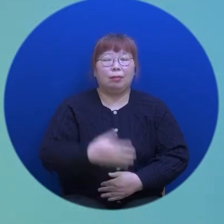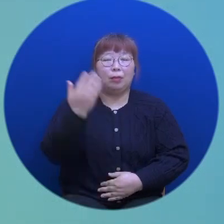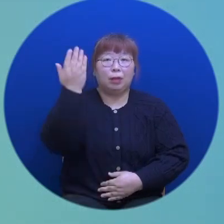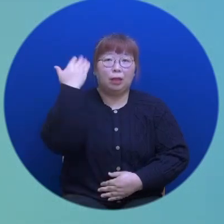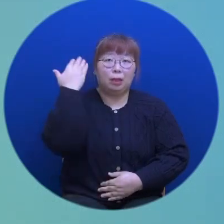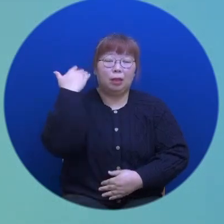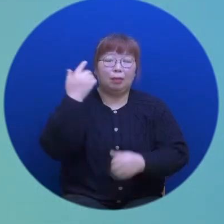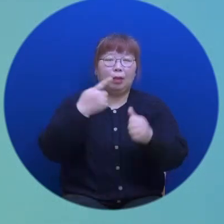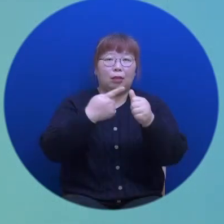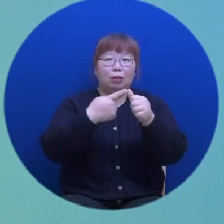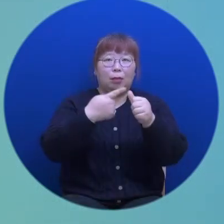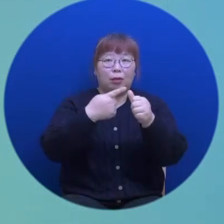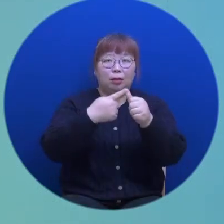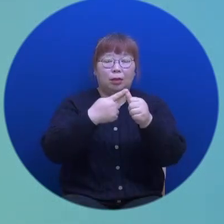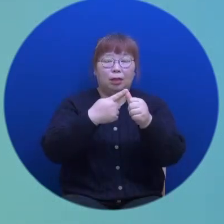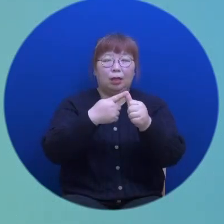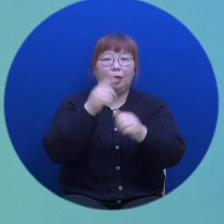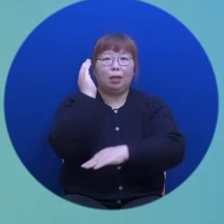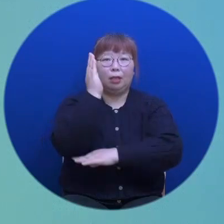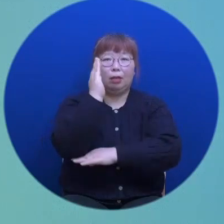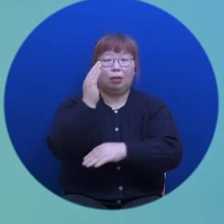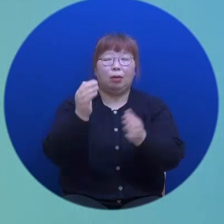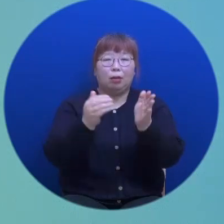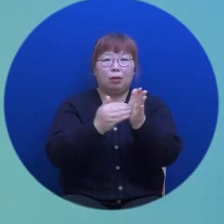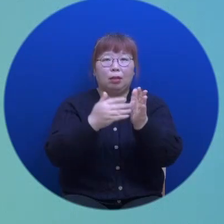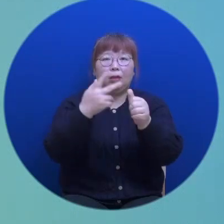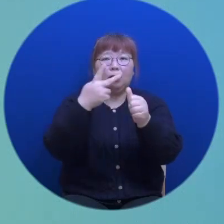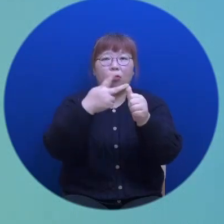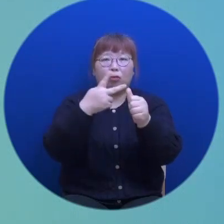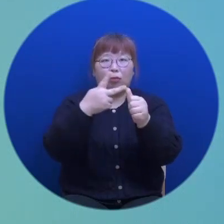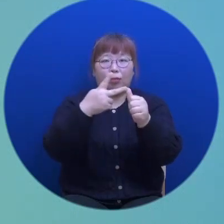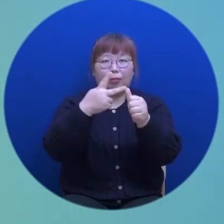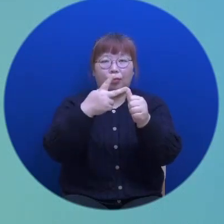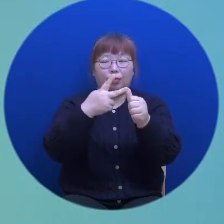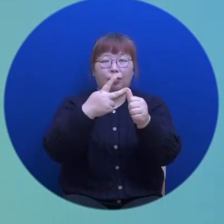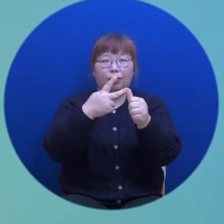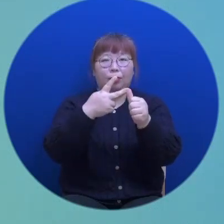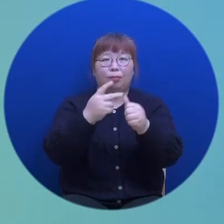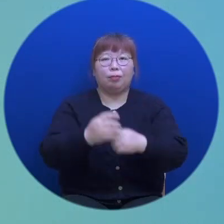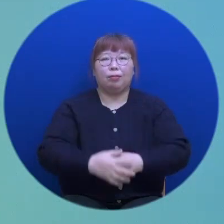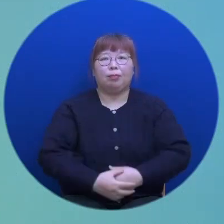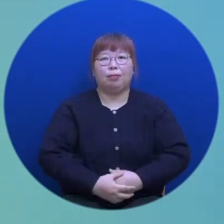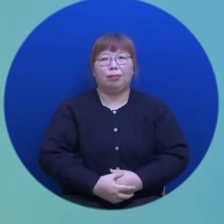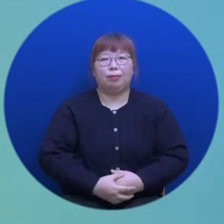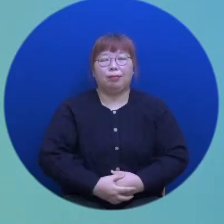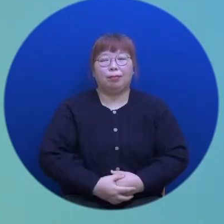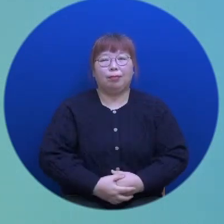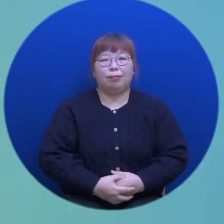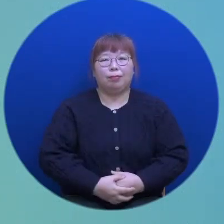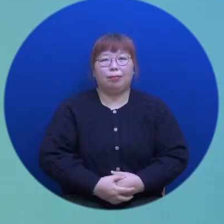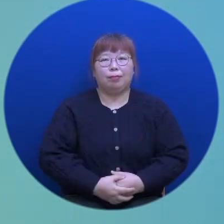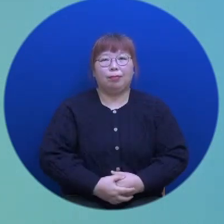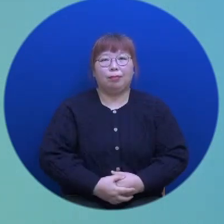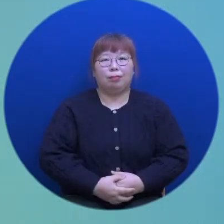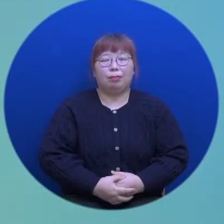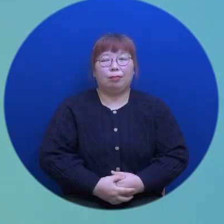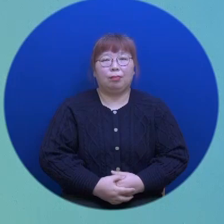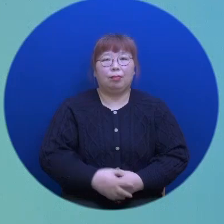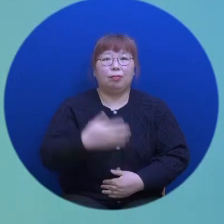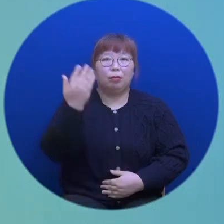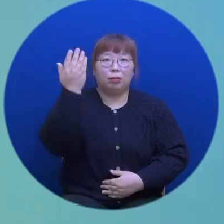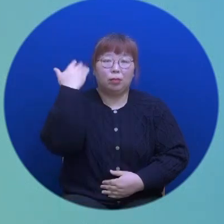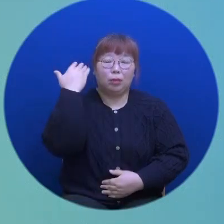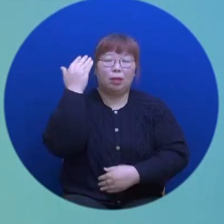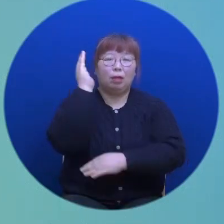번째를 살펴보았고, 오늘은 두 번째 말씀으로 이어가고자 합니다. 지난